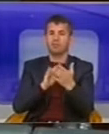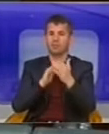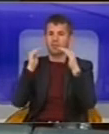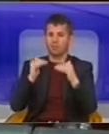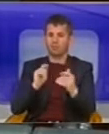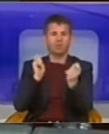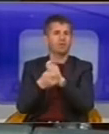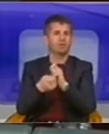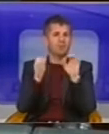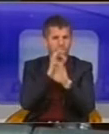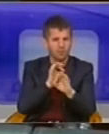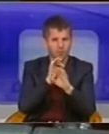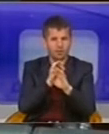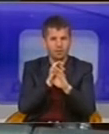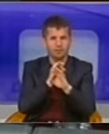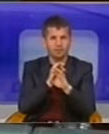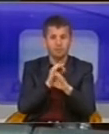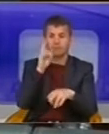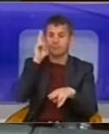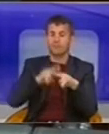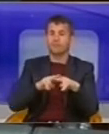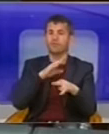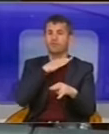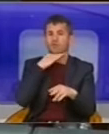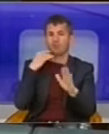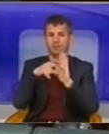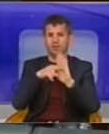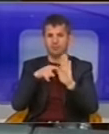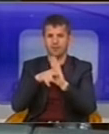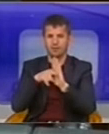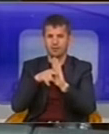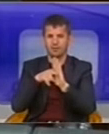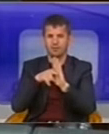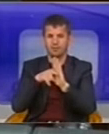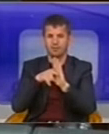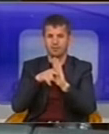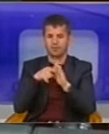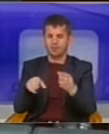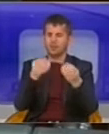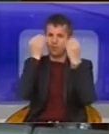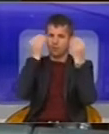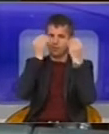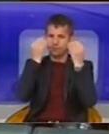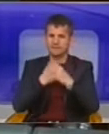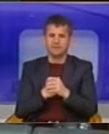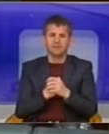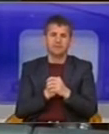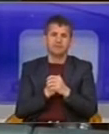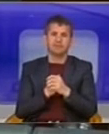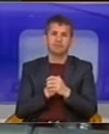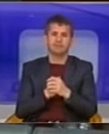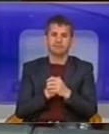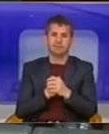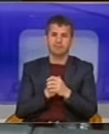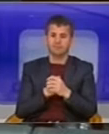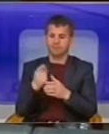ketë reform, edhe pse janë konstatuar shumë defekte në këtë nivel të arsimit. Njërë